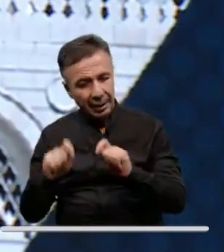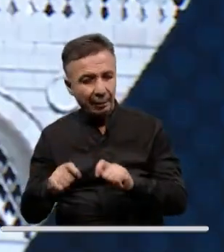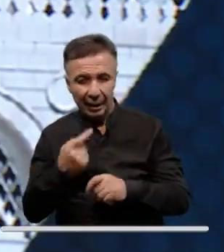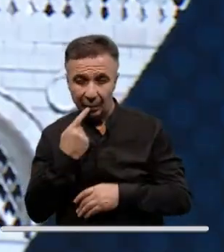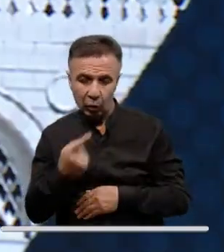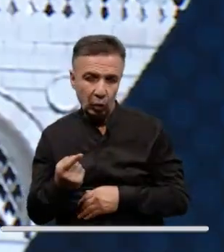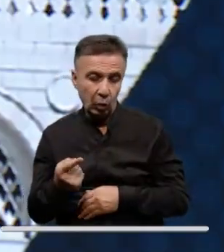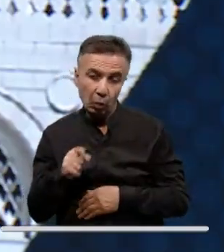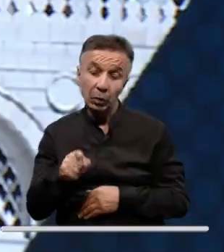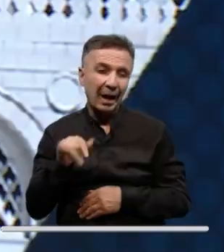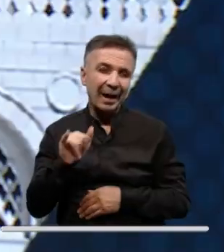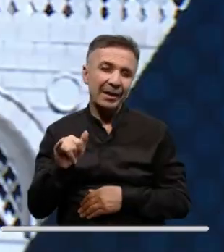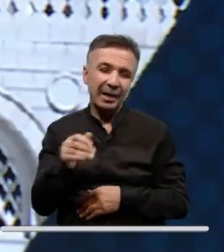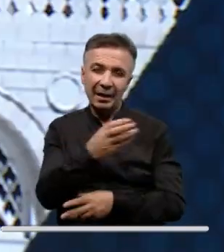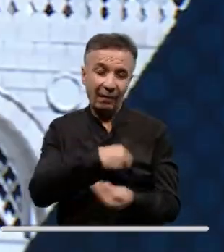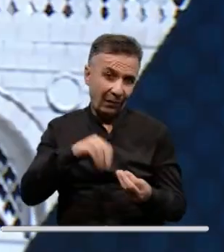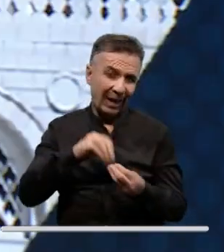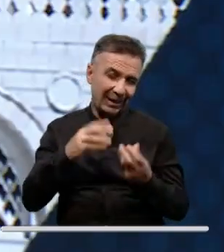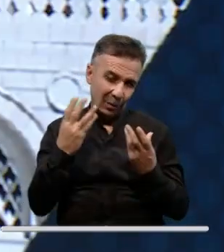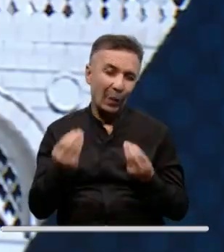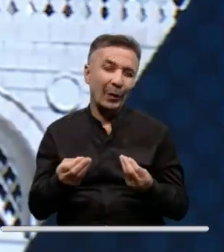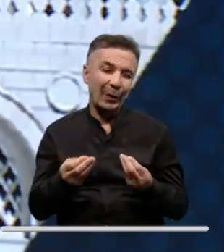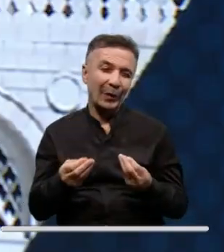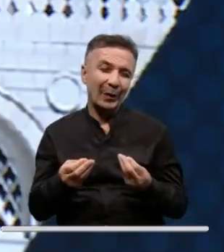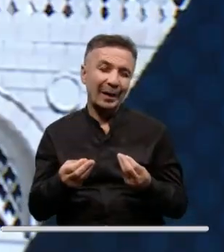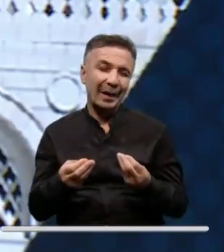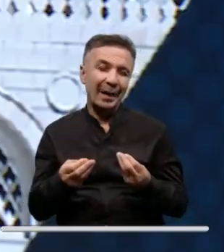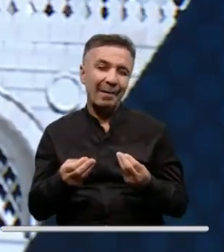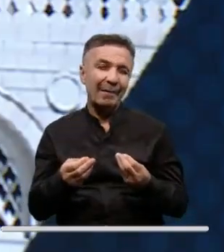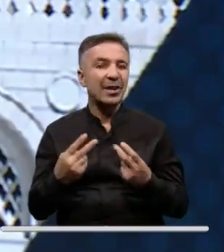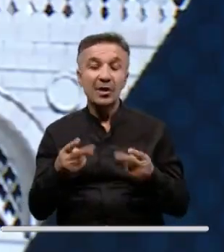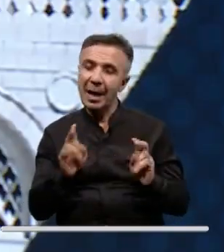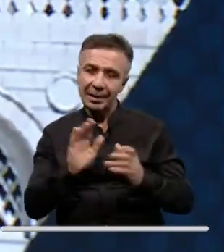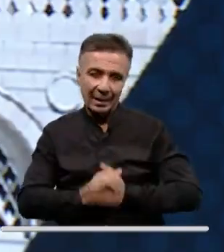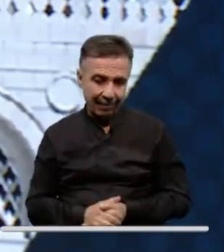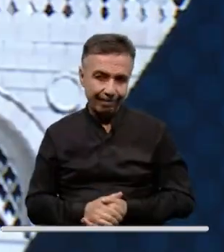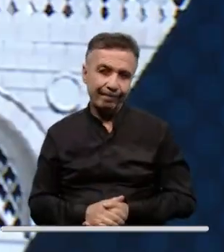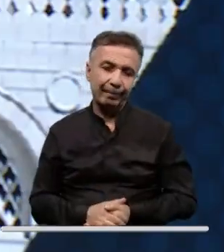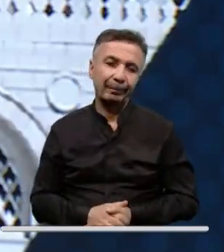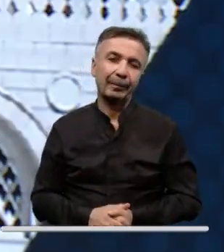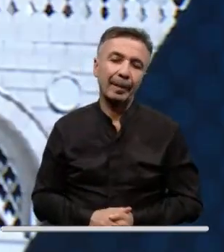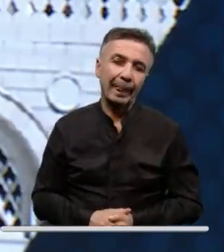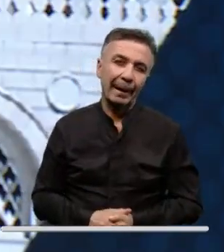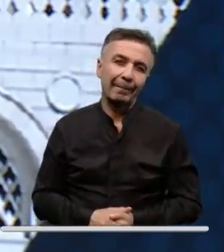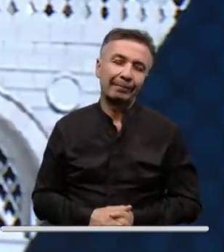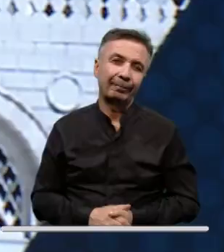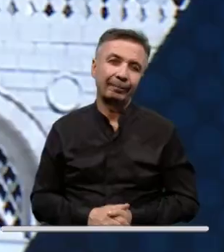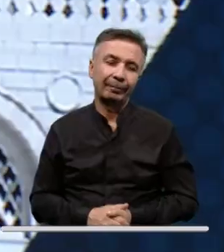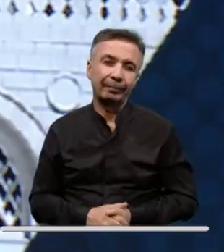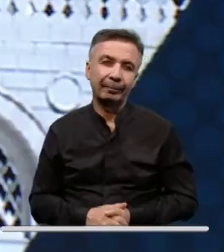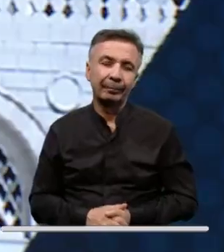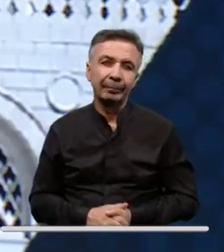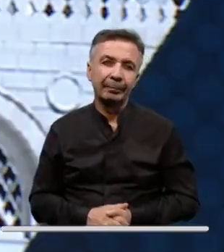Eee bu durumda Siz de evet derseniz Eee siz baştan yapsaydınız bunu üye iş